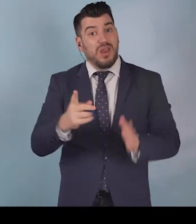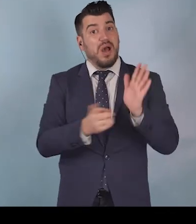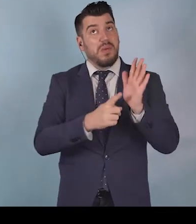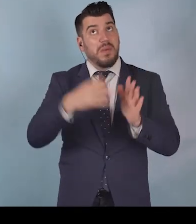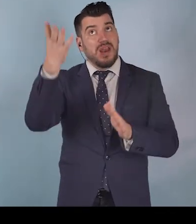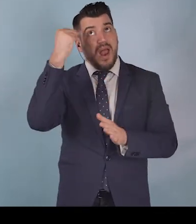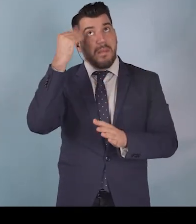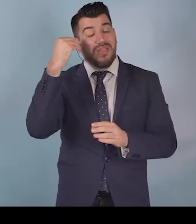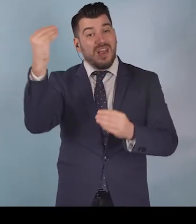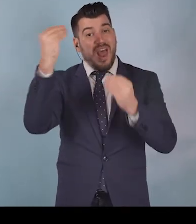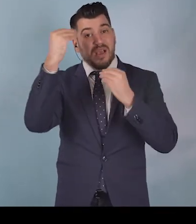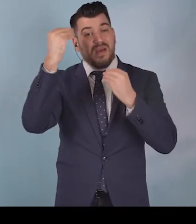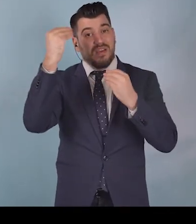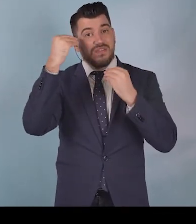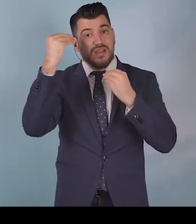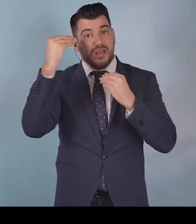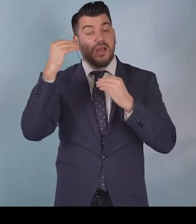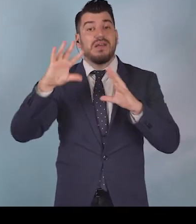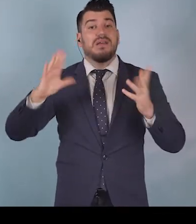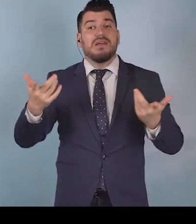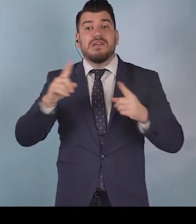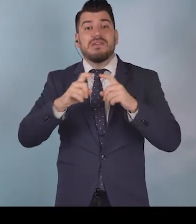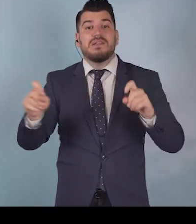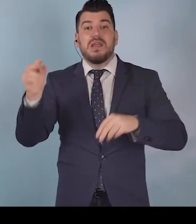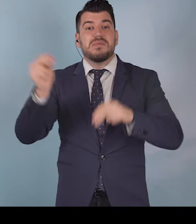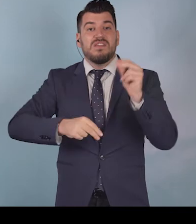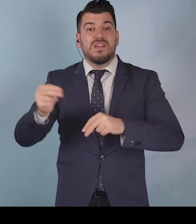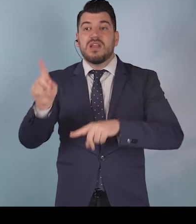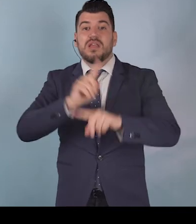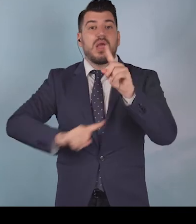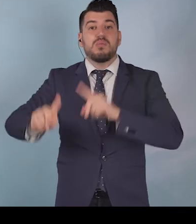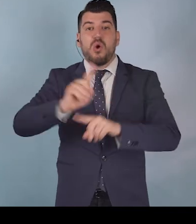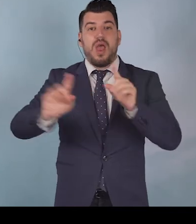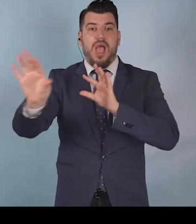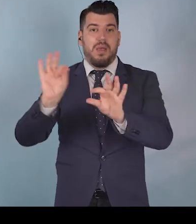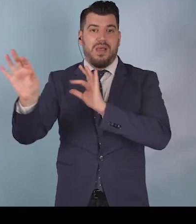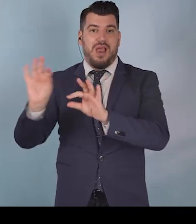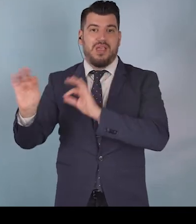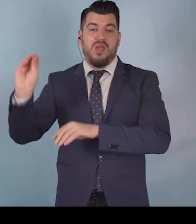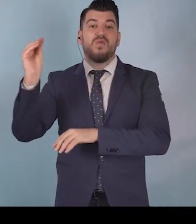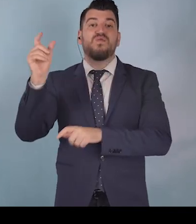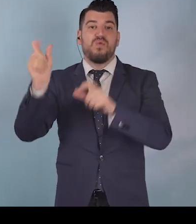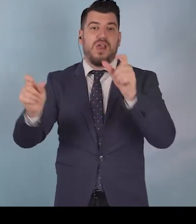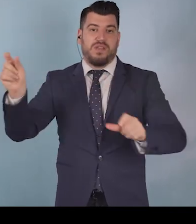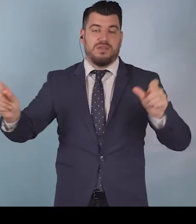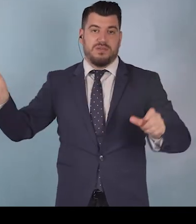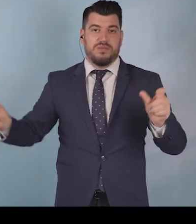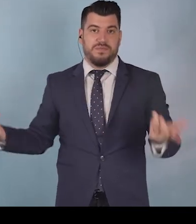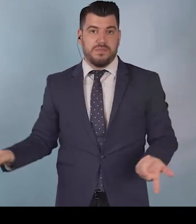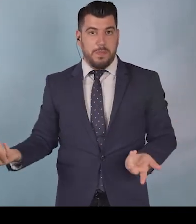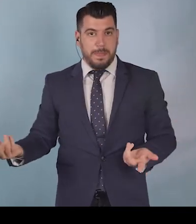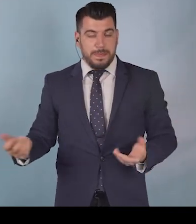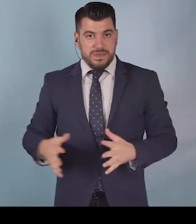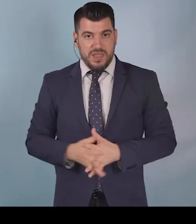και ένα θέμα γενικότερου πολιτισμού μιας κοινωνίας, να εκπαιδεύεται και αυτή, εντός εισαγωγικών και δεν το λέω με καμία έννοια, στο